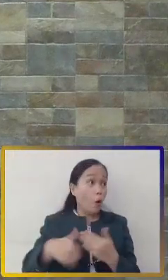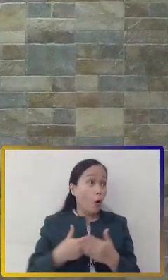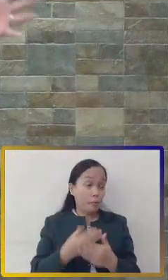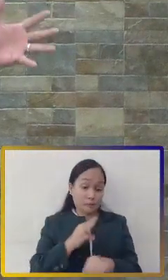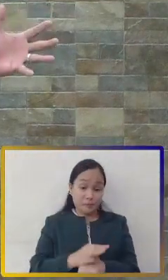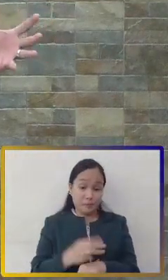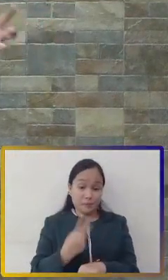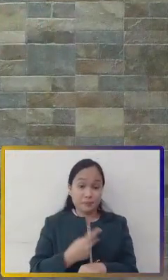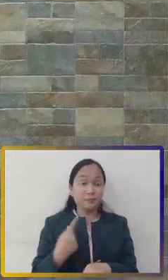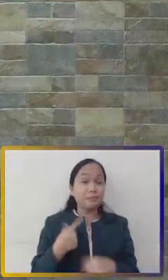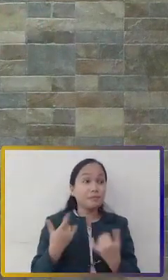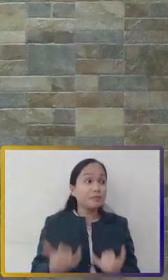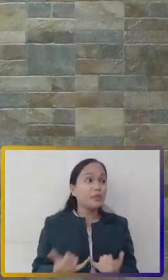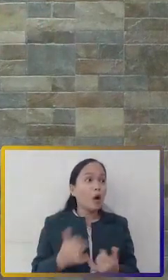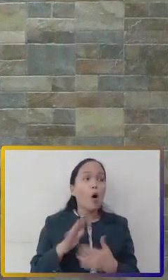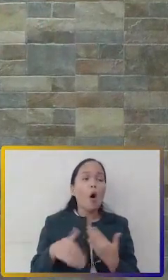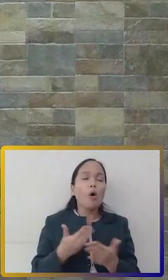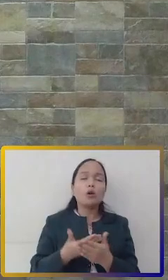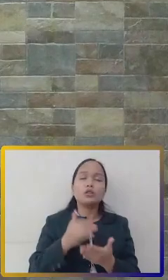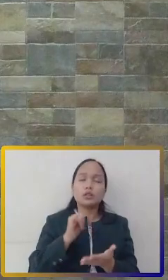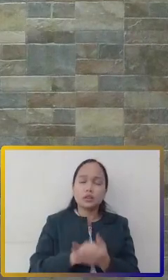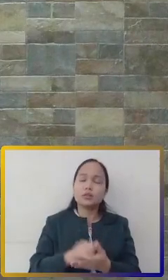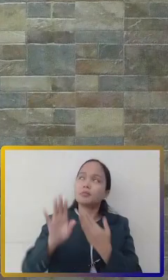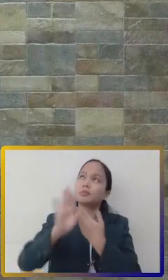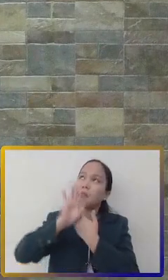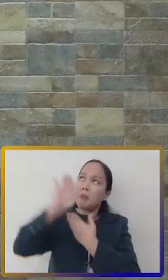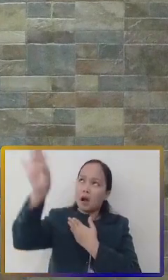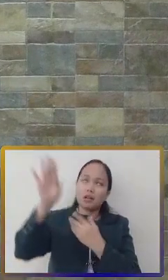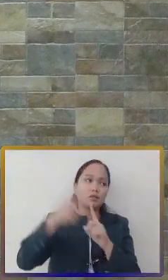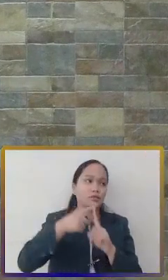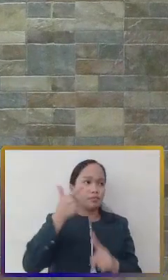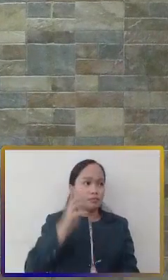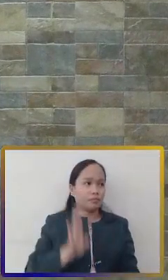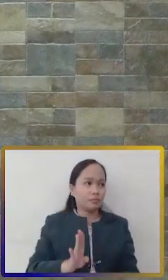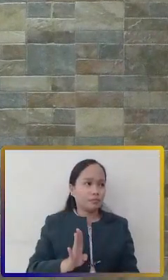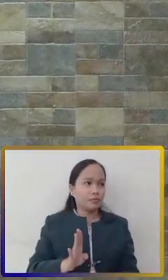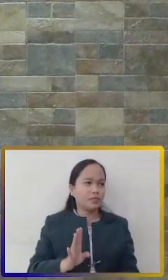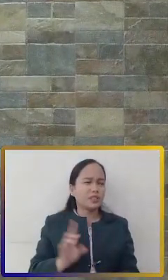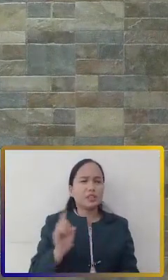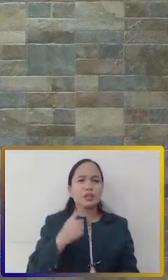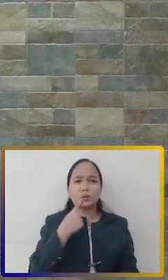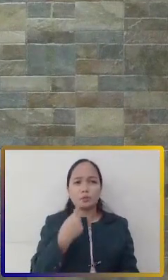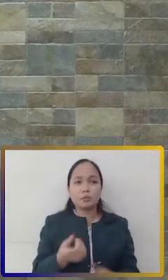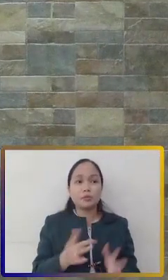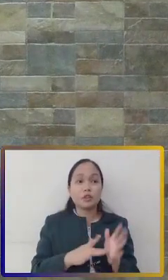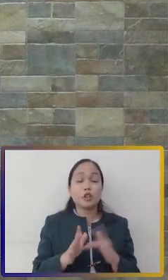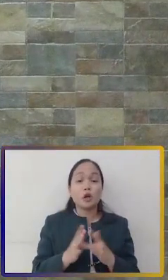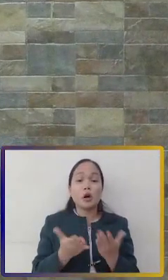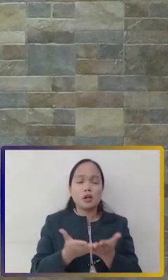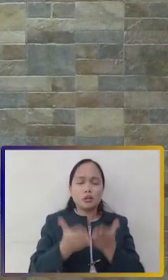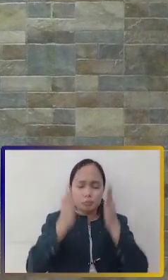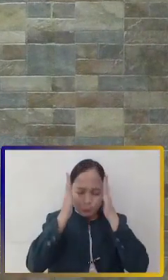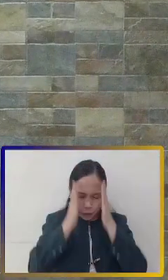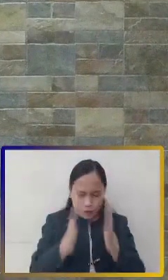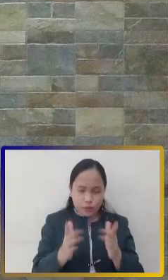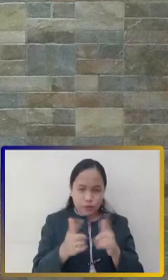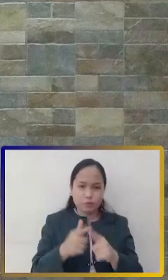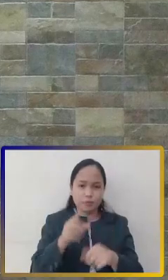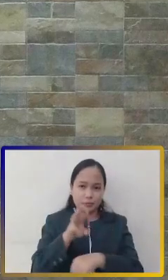ngayon, lahat yan ay babalik na nagmumula sa Panginoon. Sabi po ng Biblia, take heed to the